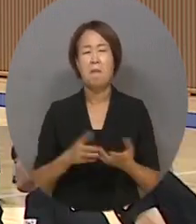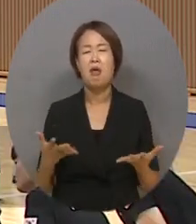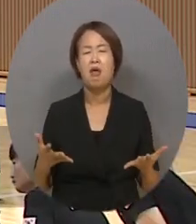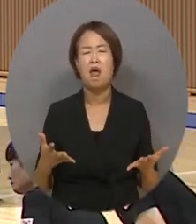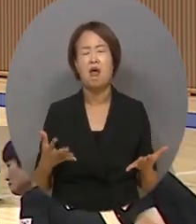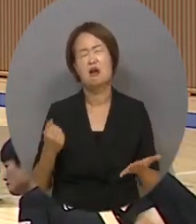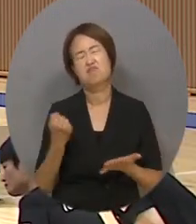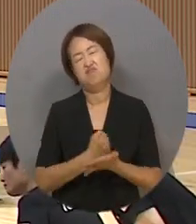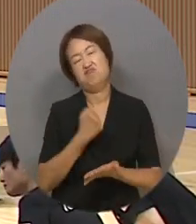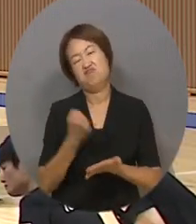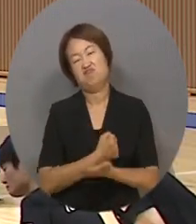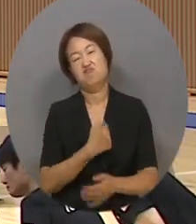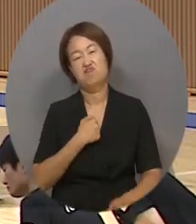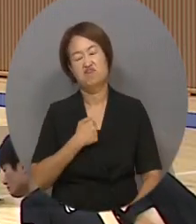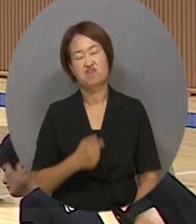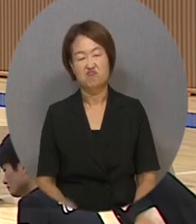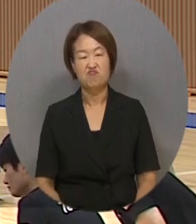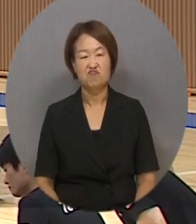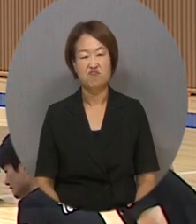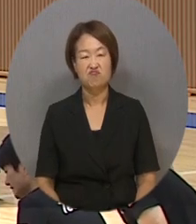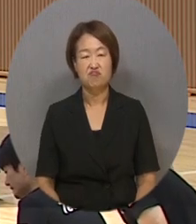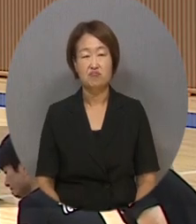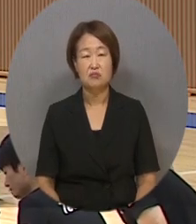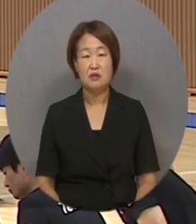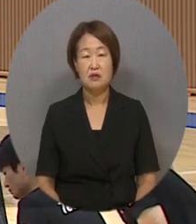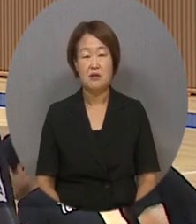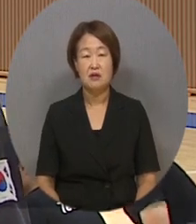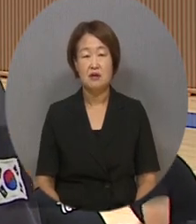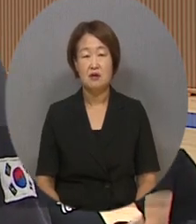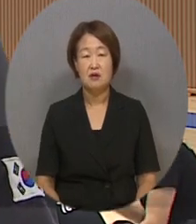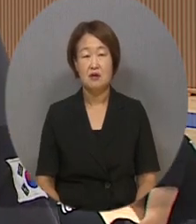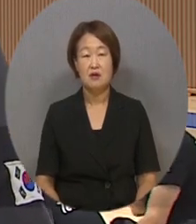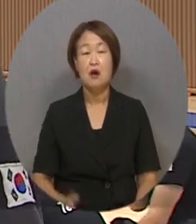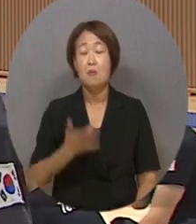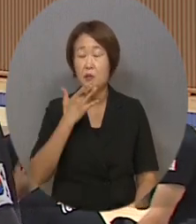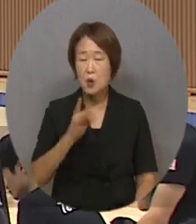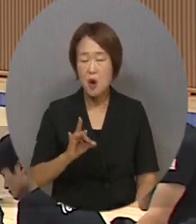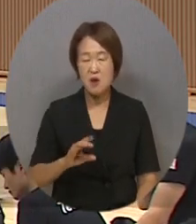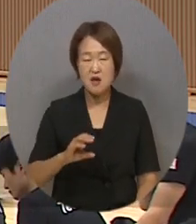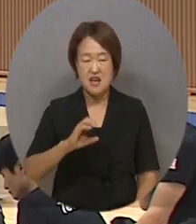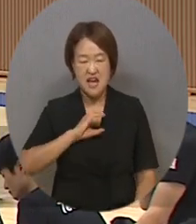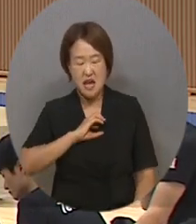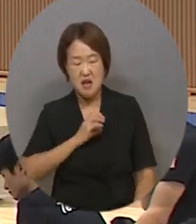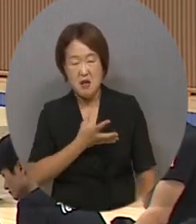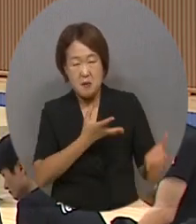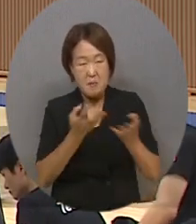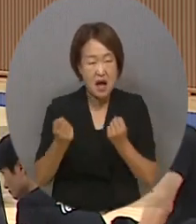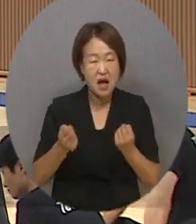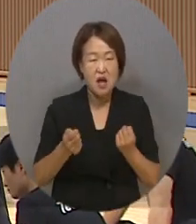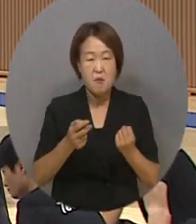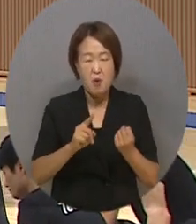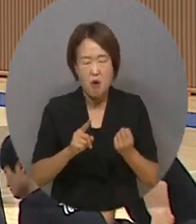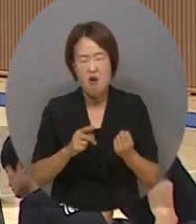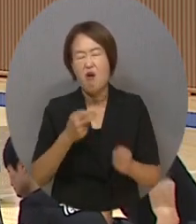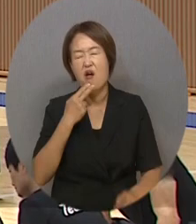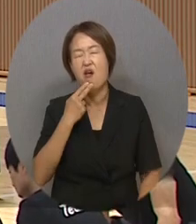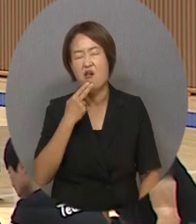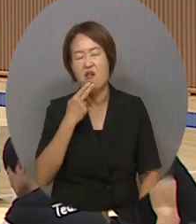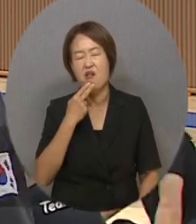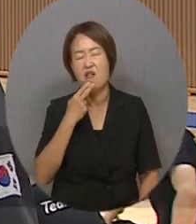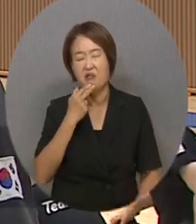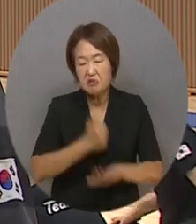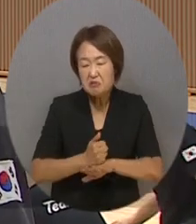같아요. 저희가 뭐 그렇게 큰 이제 메달 종목은 아니기 때문에 지원도 좀 많이 부족한 것